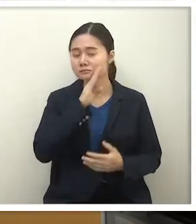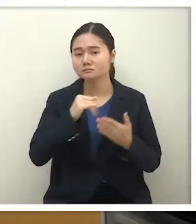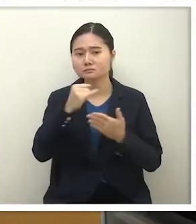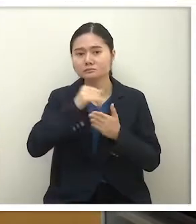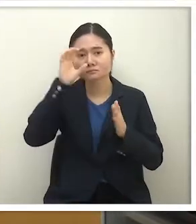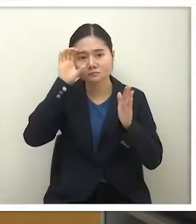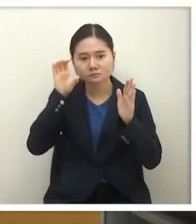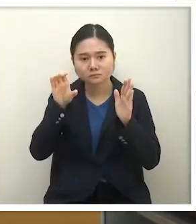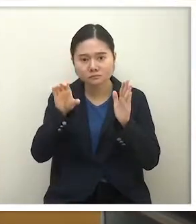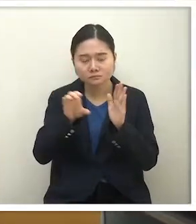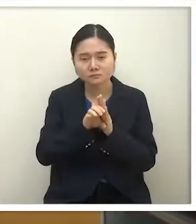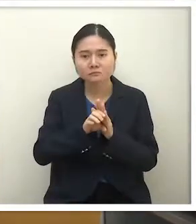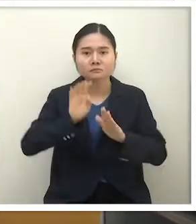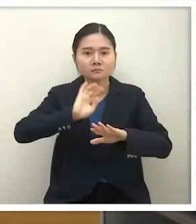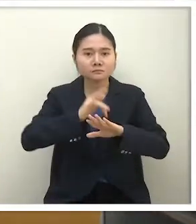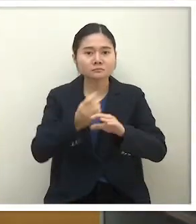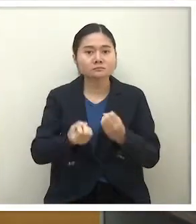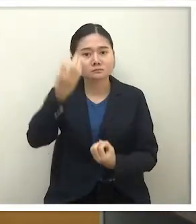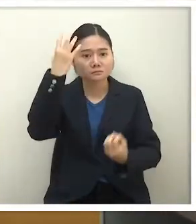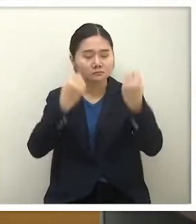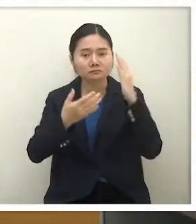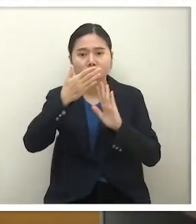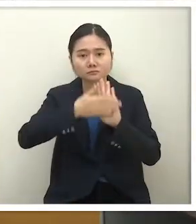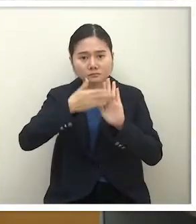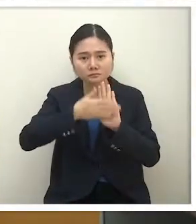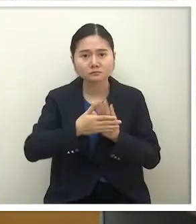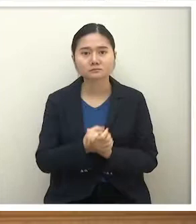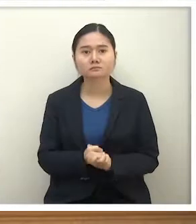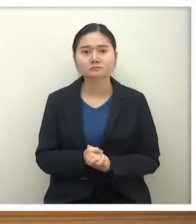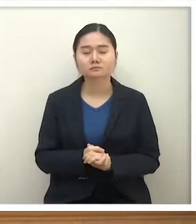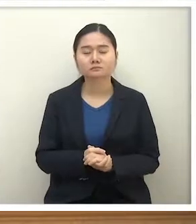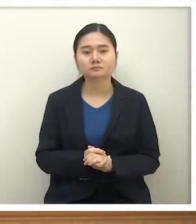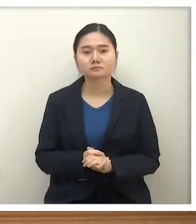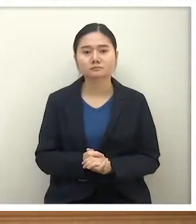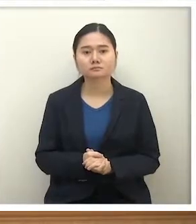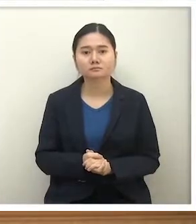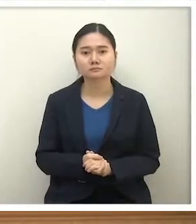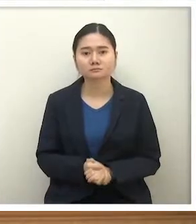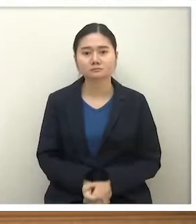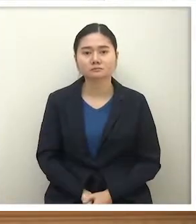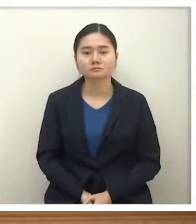ภาพวิวทิวทัศน์เนี่ยนะครับฉากหลังเนี่ยให้เรามีเส้นนี้ครับ